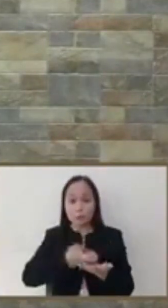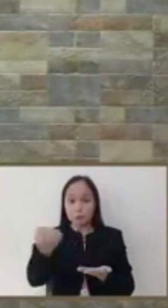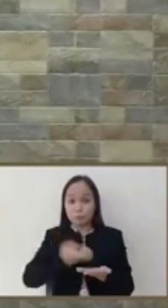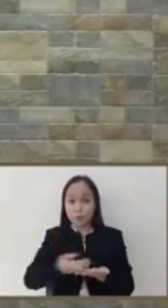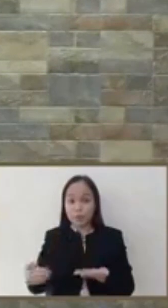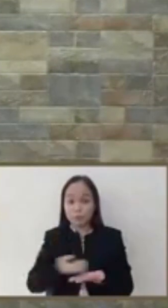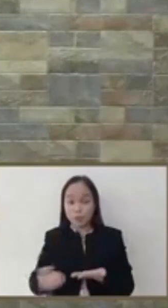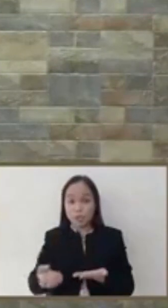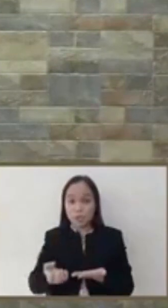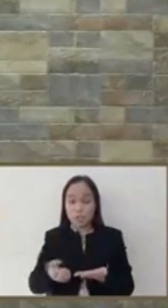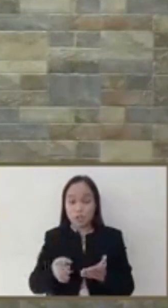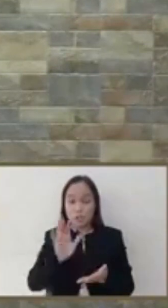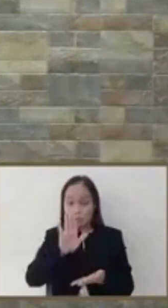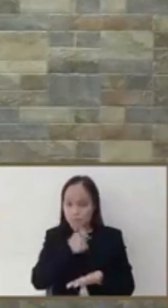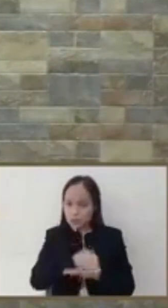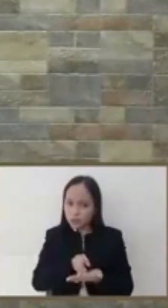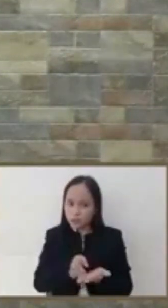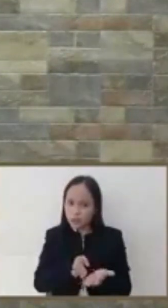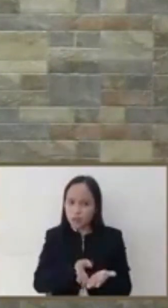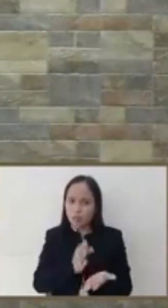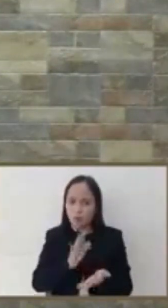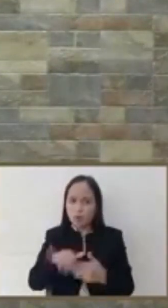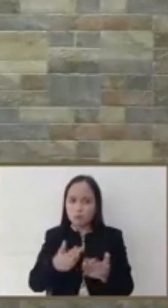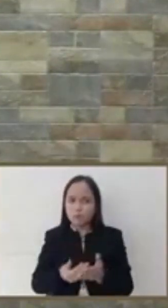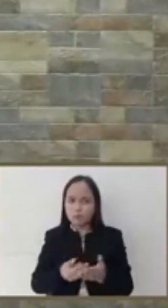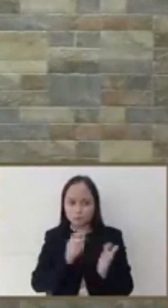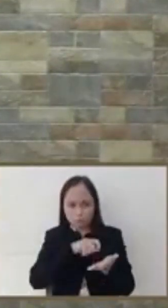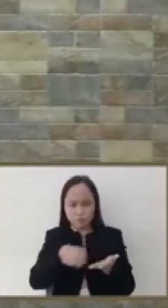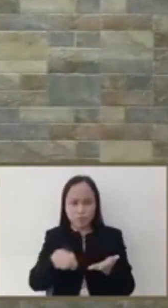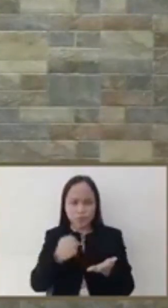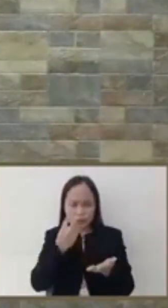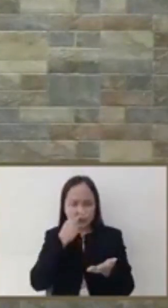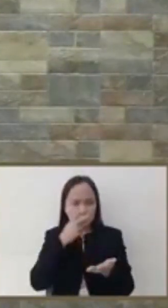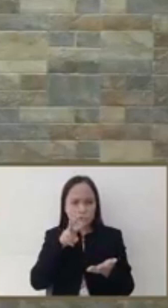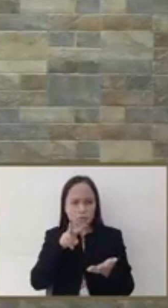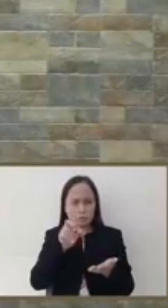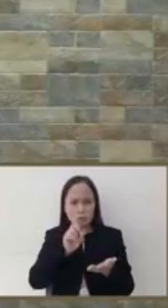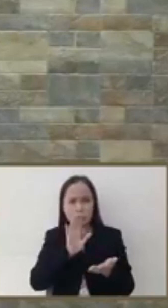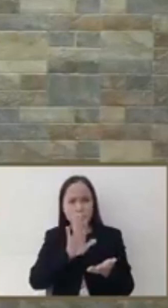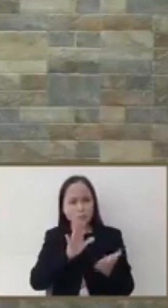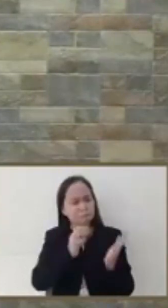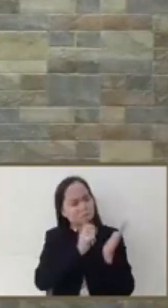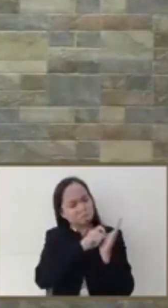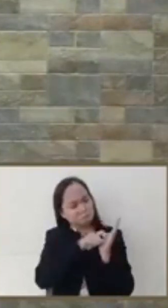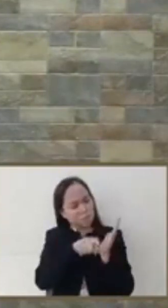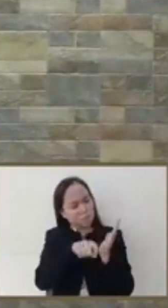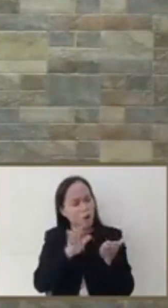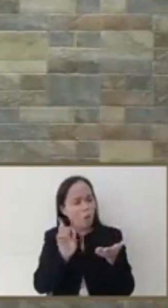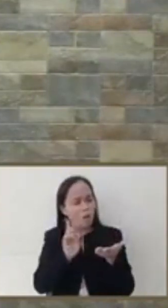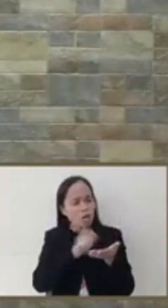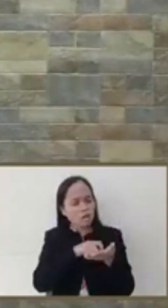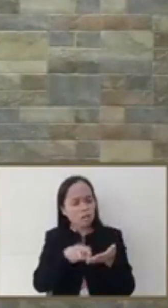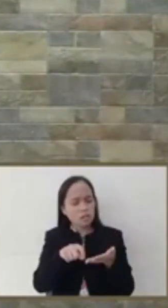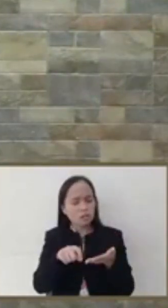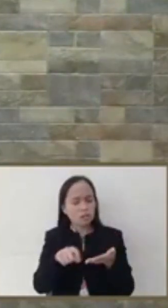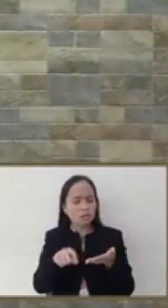mga pagbabudget, lahat ng mga bagay na yan. Now, tignan nyo yung inyong paggastos, mga kapatid. Paglabas ng inyong pera, tignan nyo kung ano at